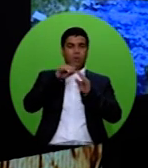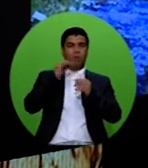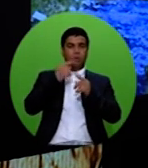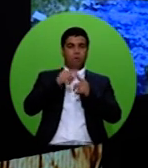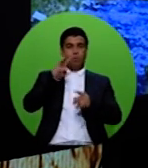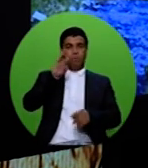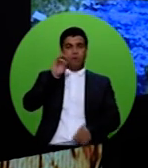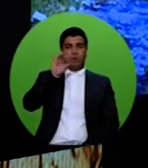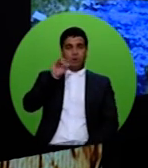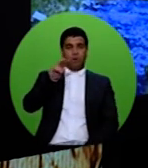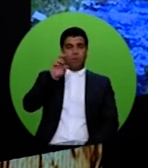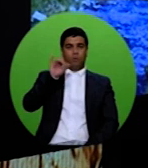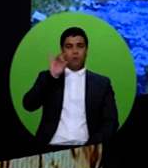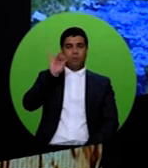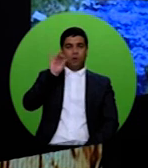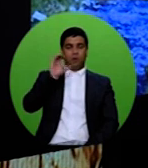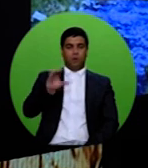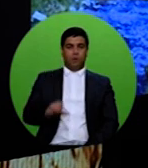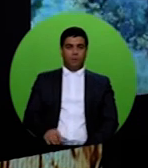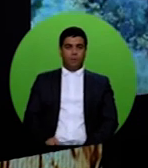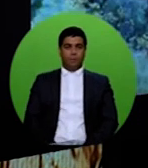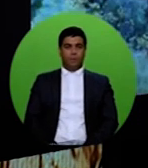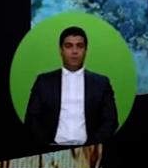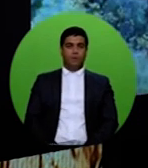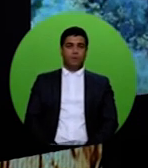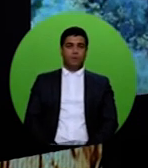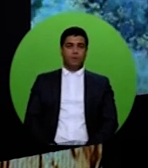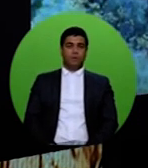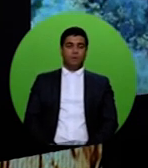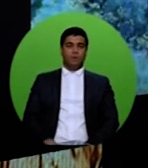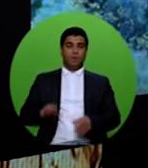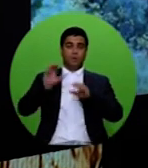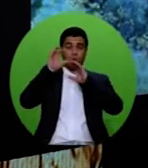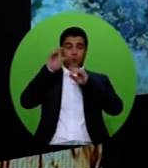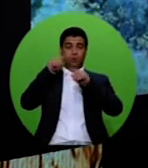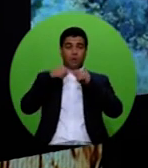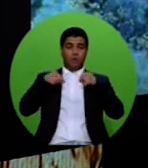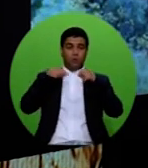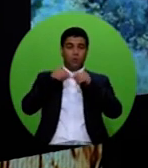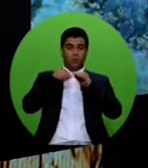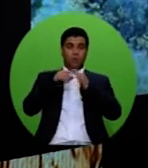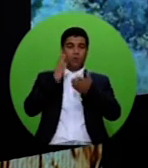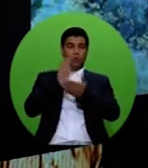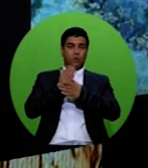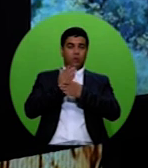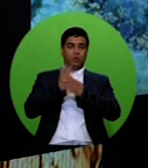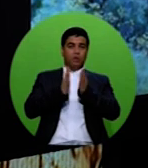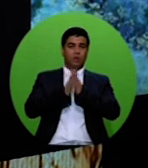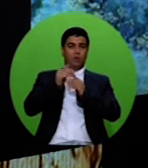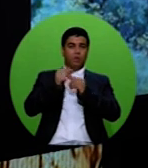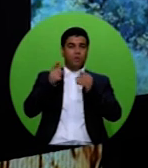миндаль, барбарис и боярышник. В горной территории, ребята, встречается